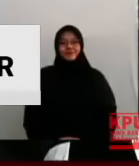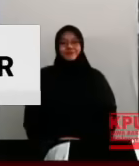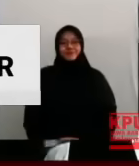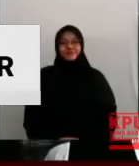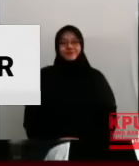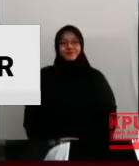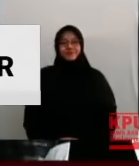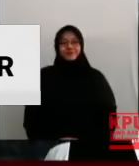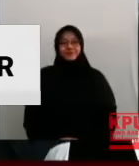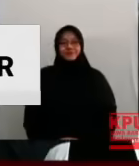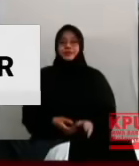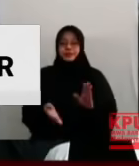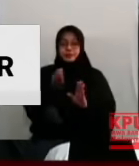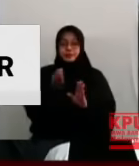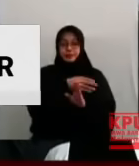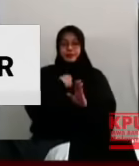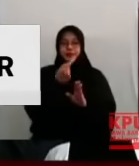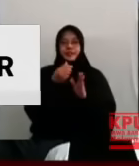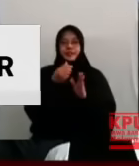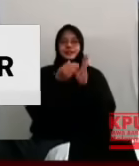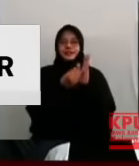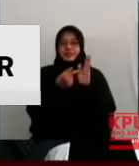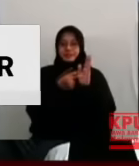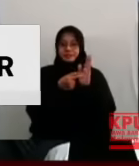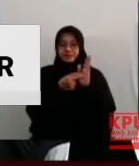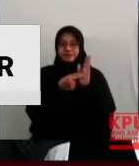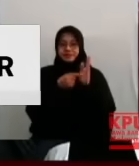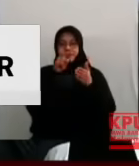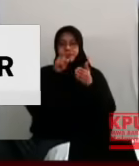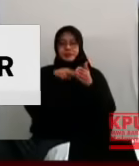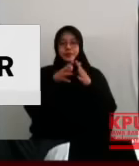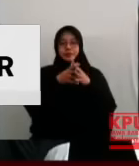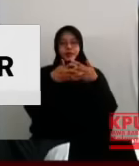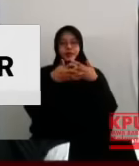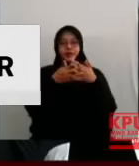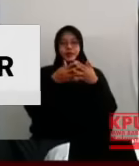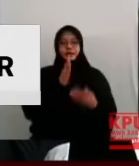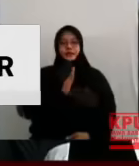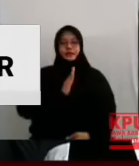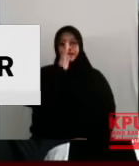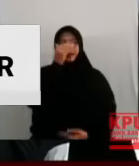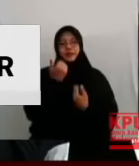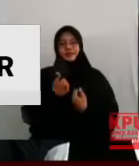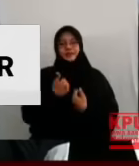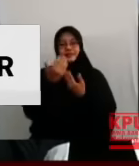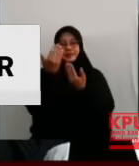wabarakatuh Sebelumnya saya izin untuk memandu pembacaan doa dalam agama Islam